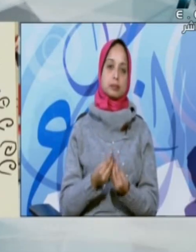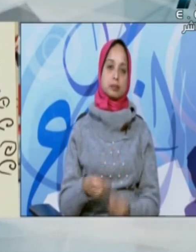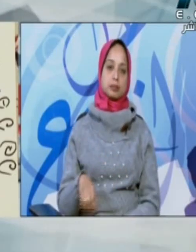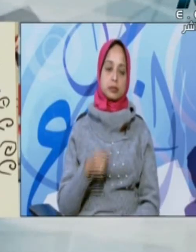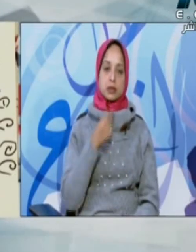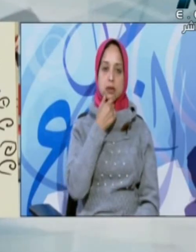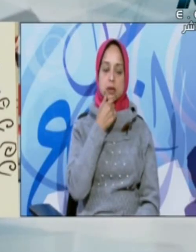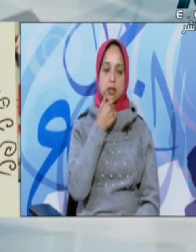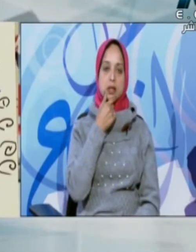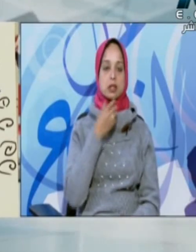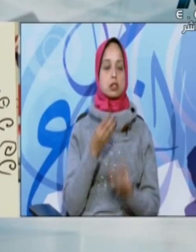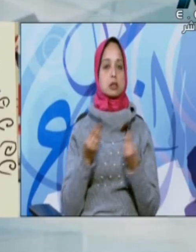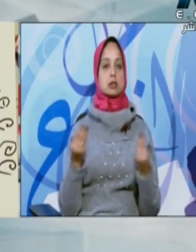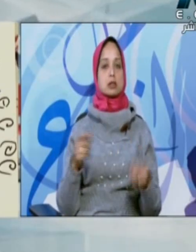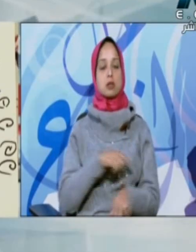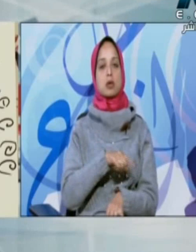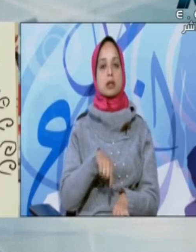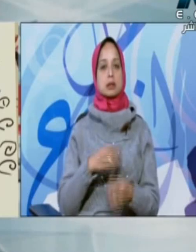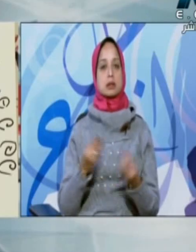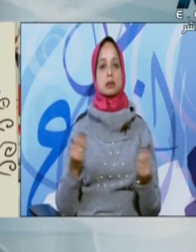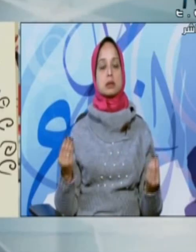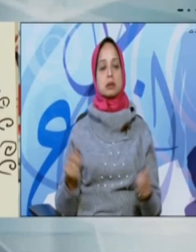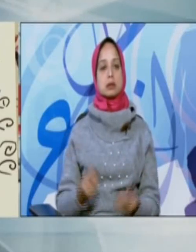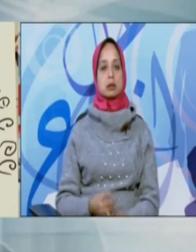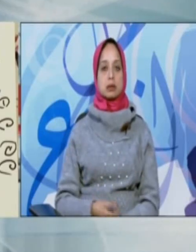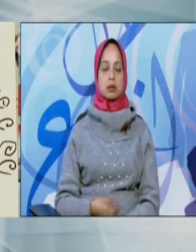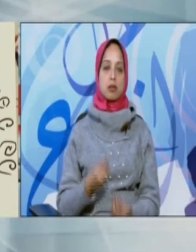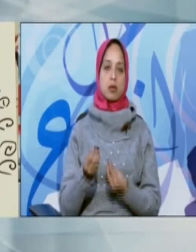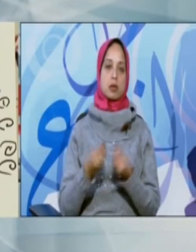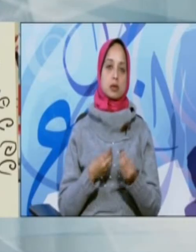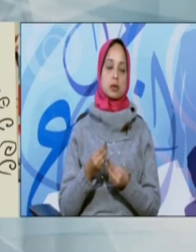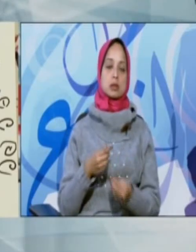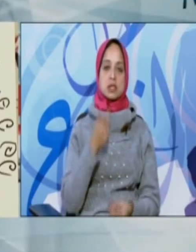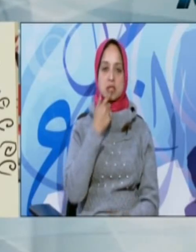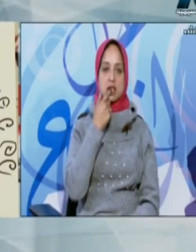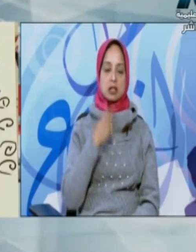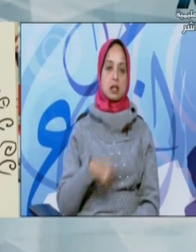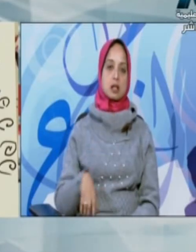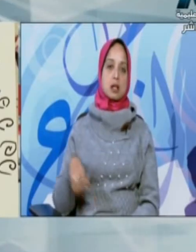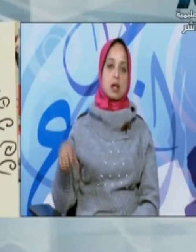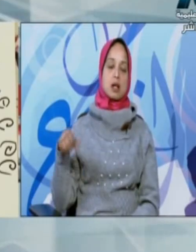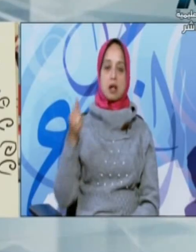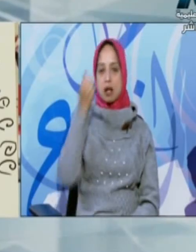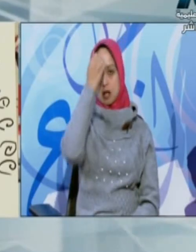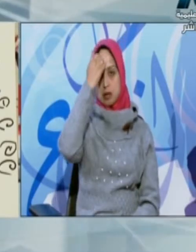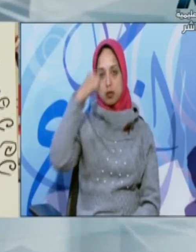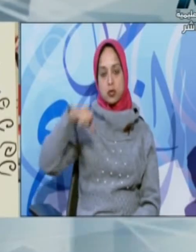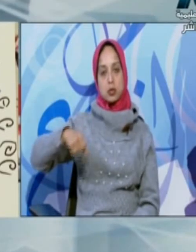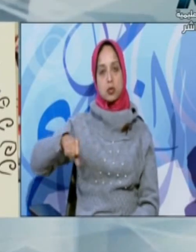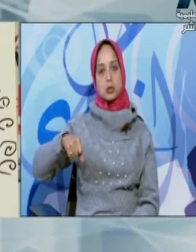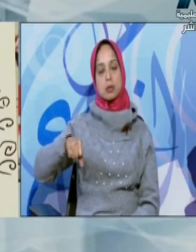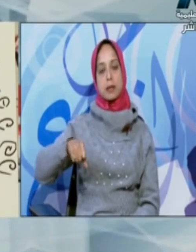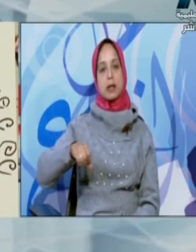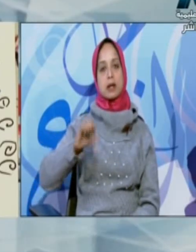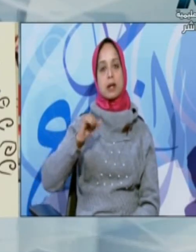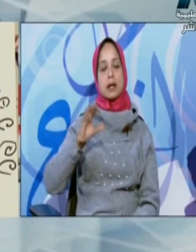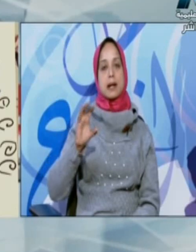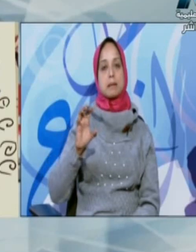النحاس في مفاوضات مع إنجلترا من 1950 في مارس إلى